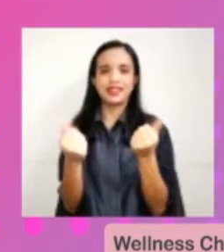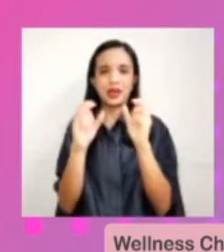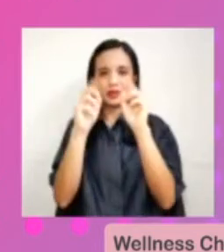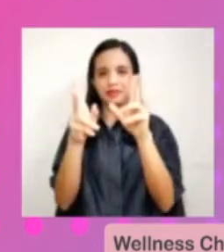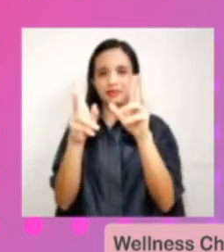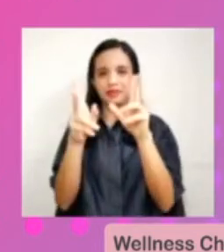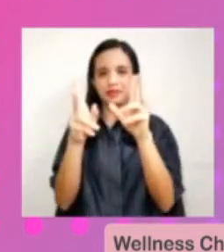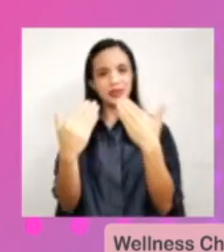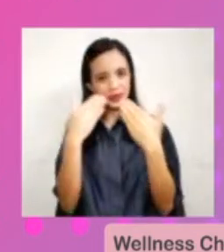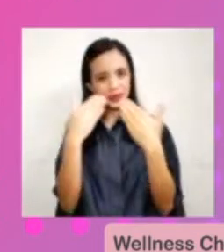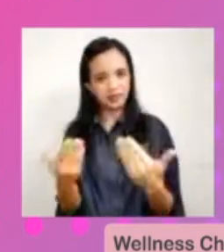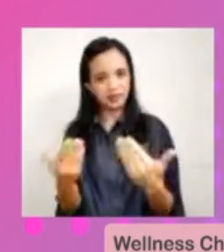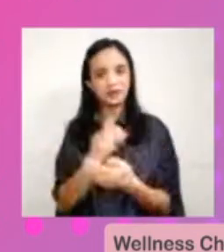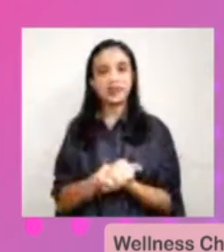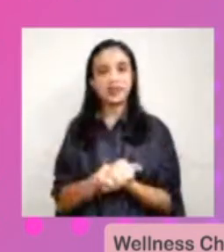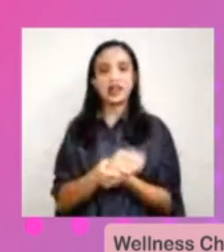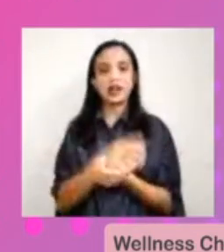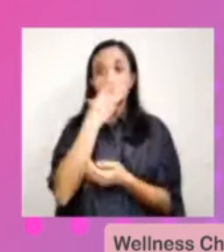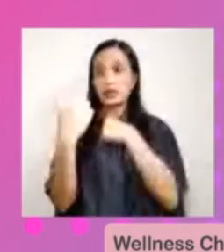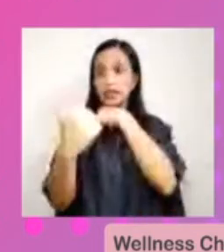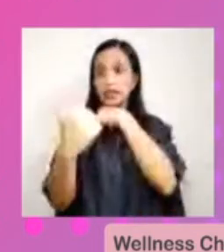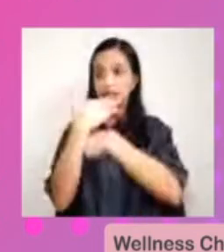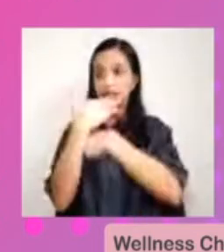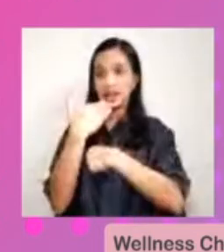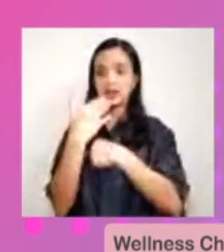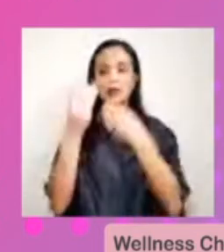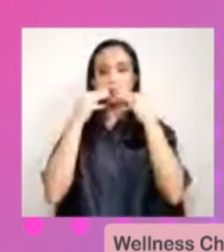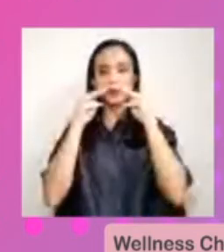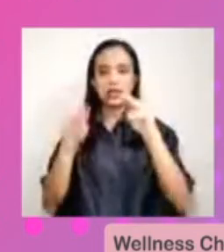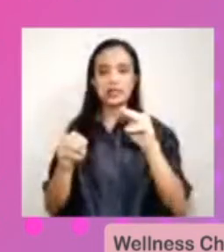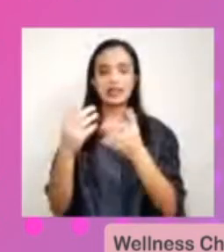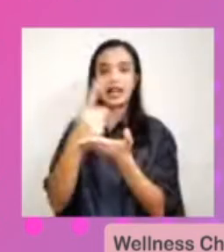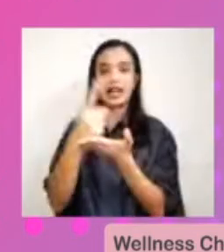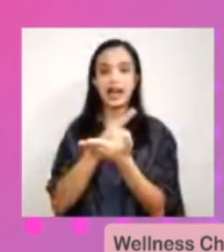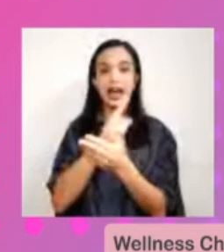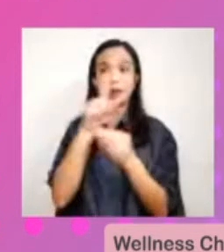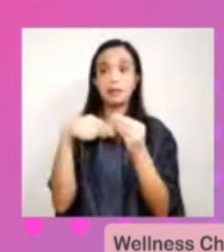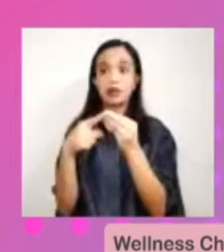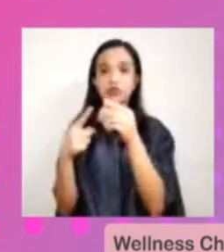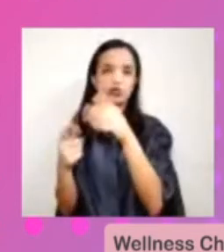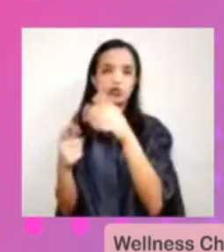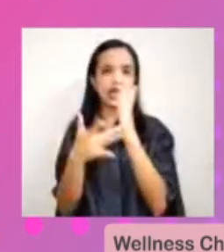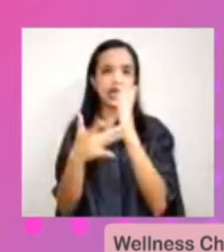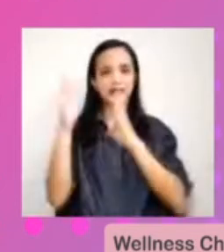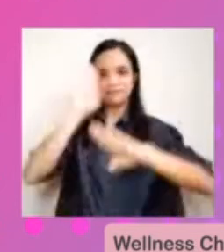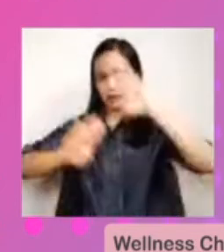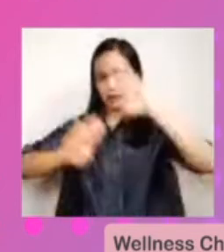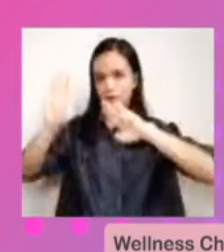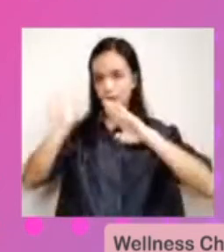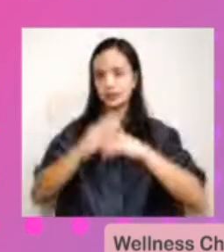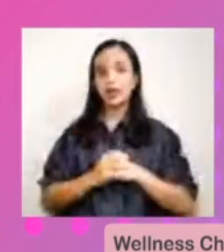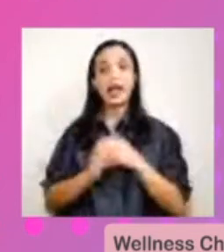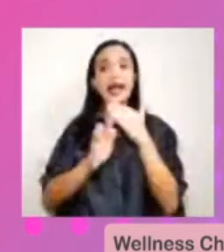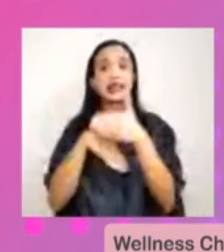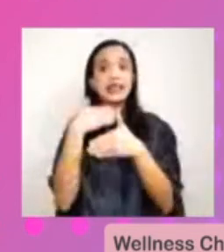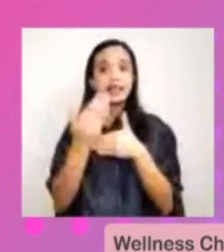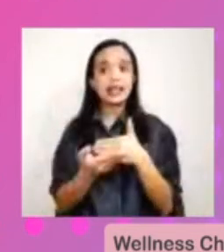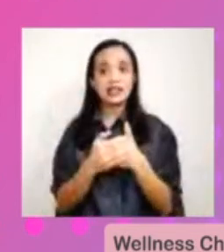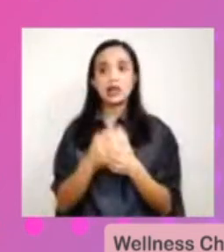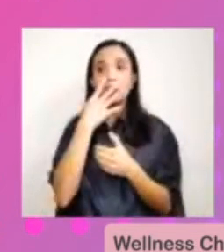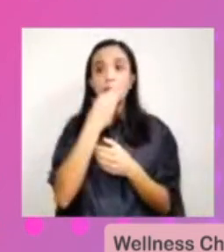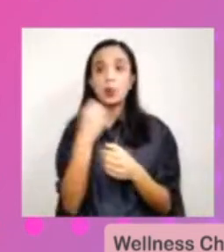technical difficulty last week on our evaluation, pero rest assured po na naayos at aayusin na